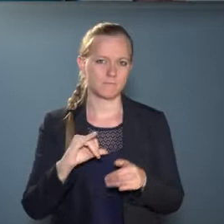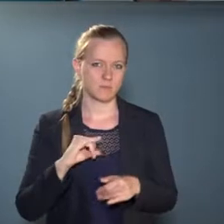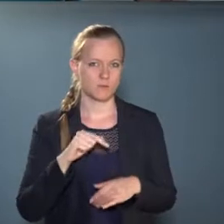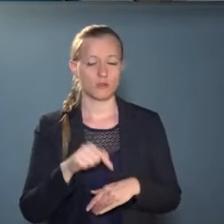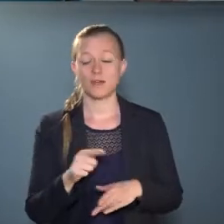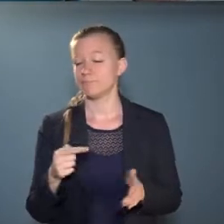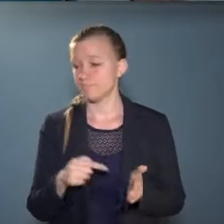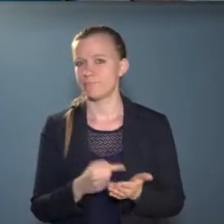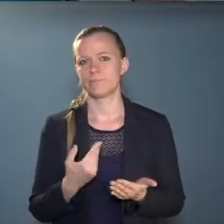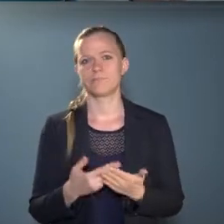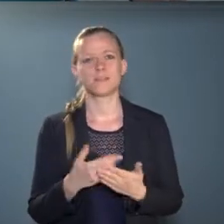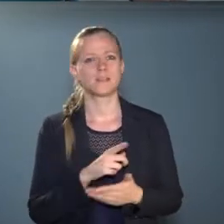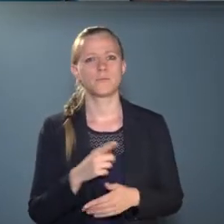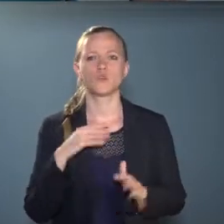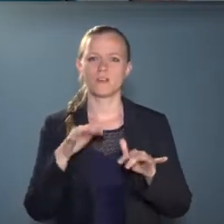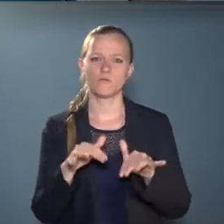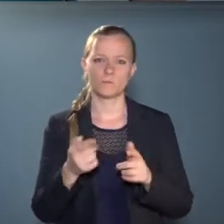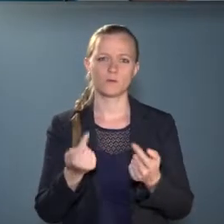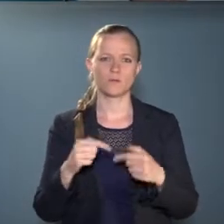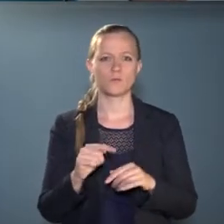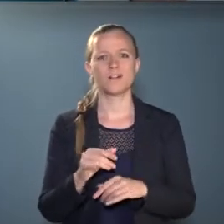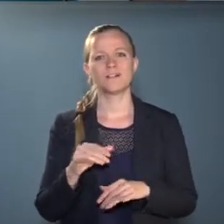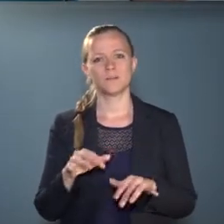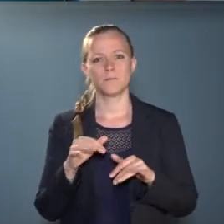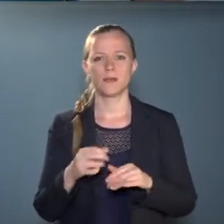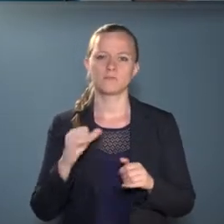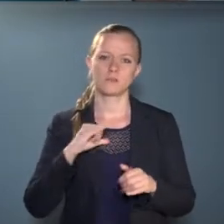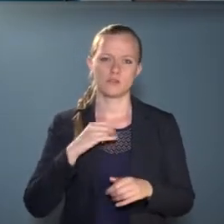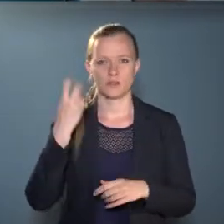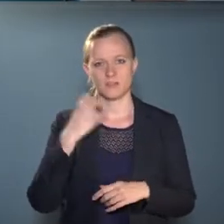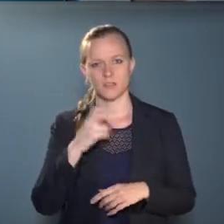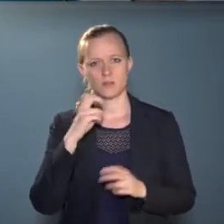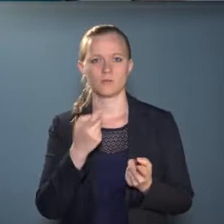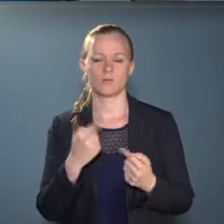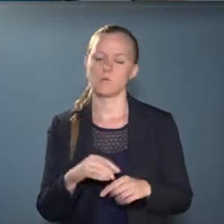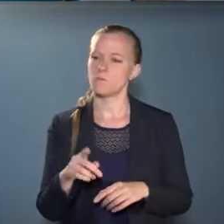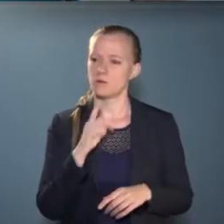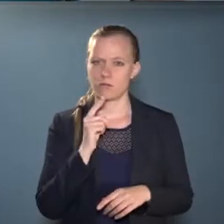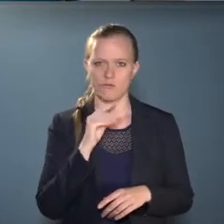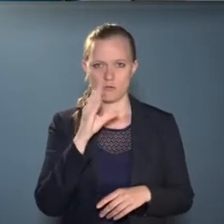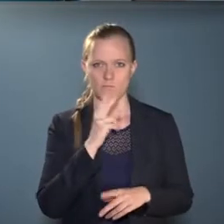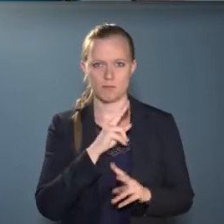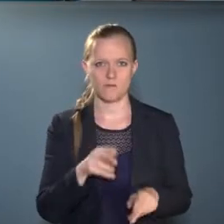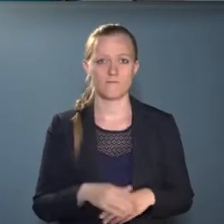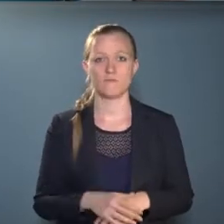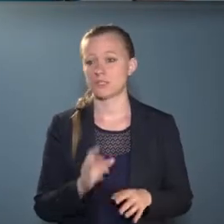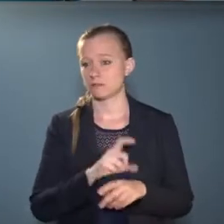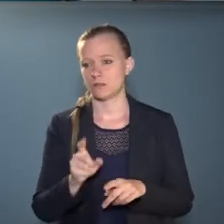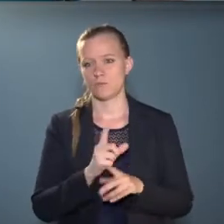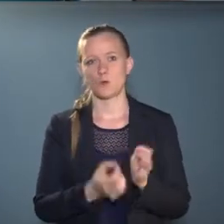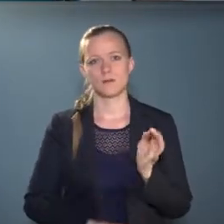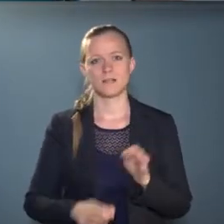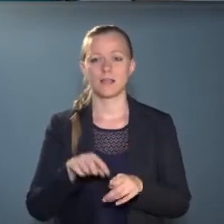pont ez. Ugyanis nem csak informatikusból, hanem kiberbiztonsági szakértőből is óriási hiány van az országban, és ennek